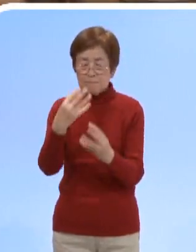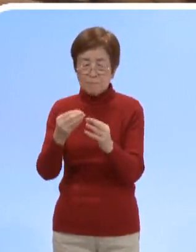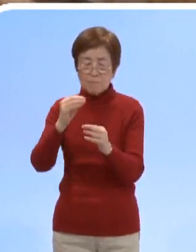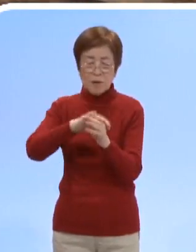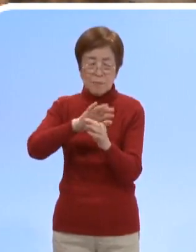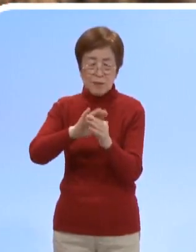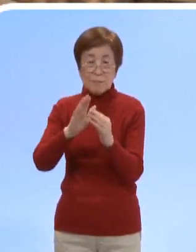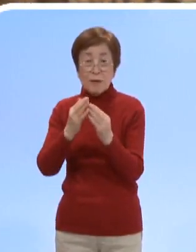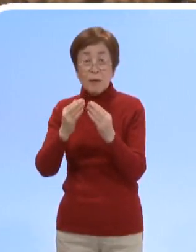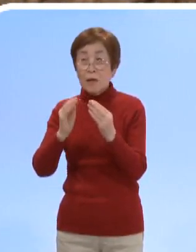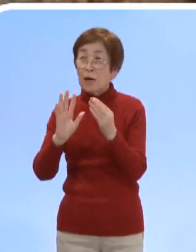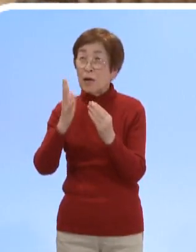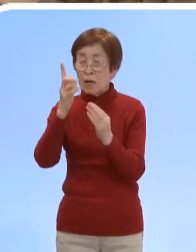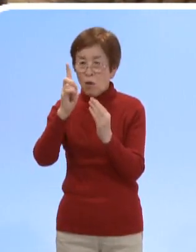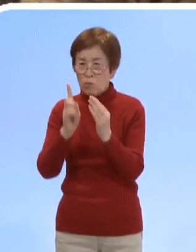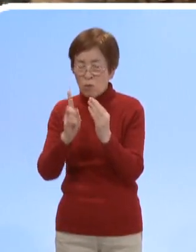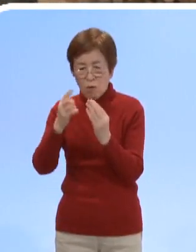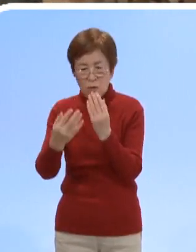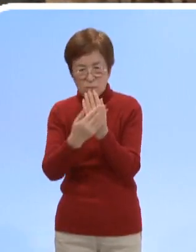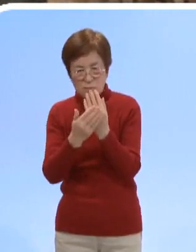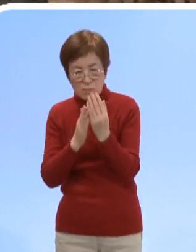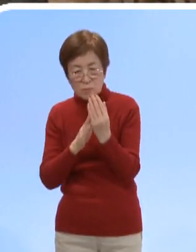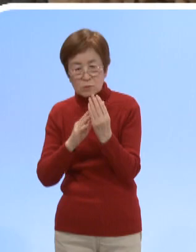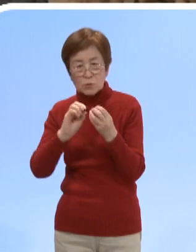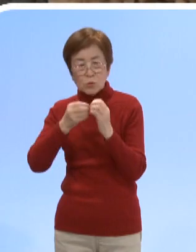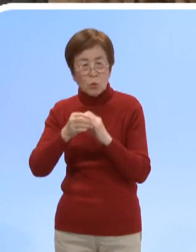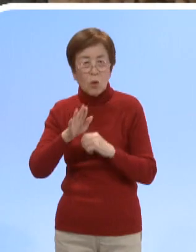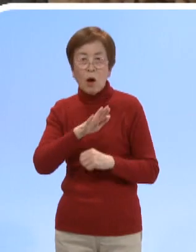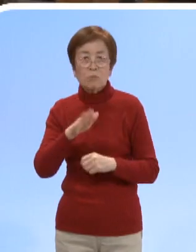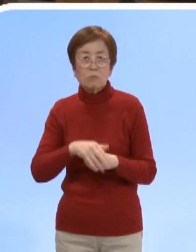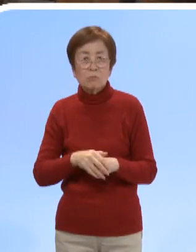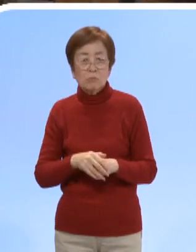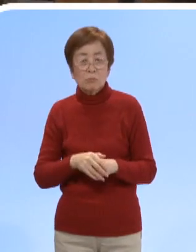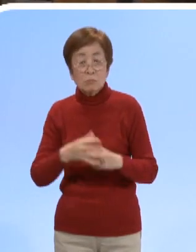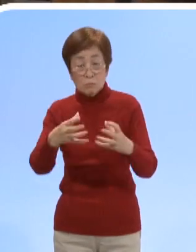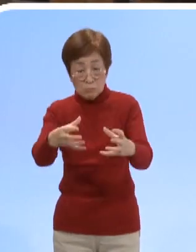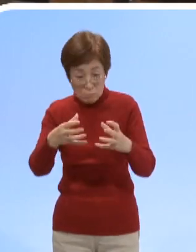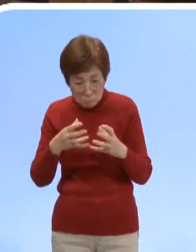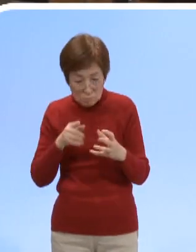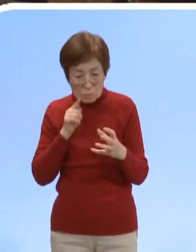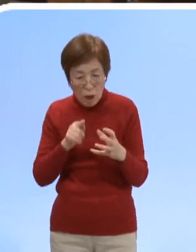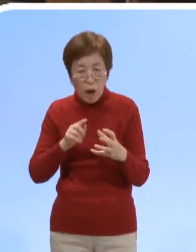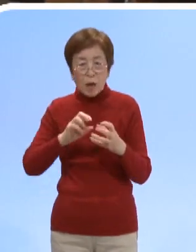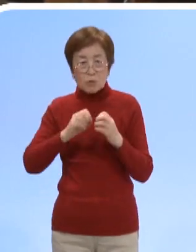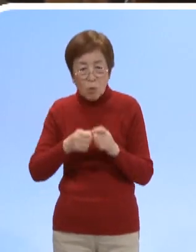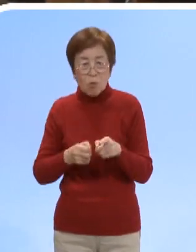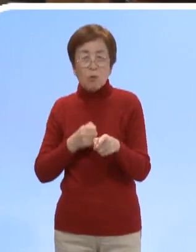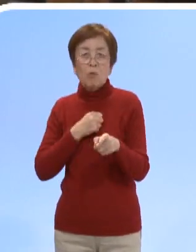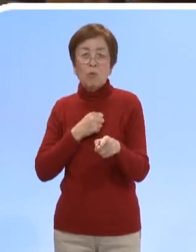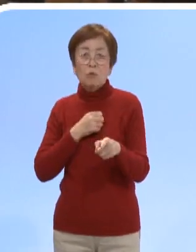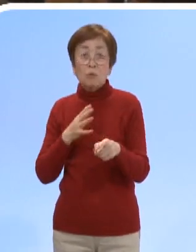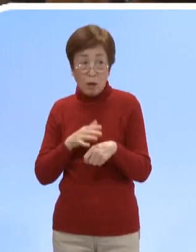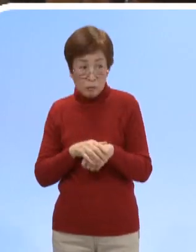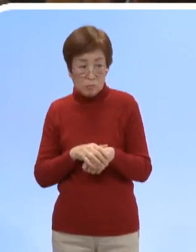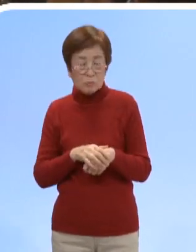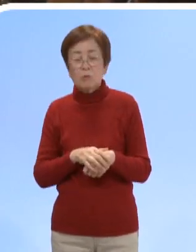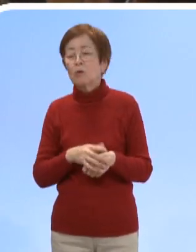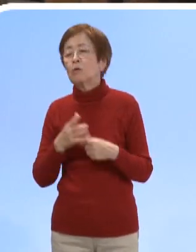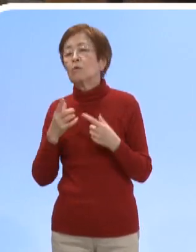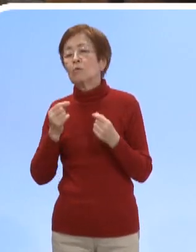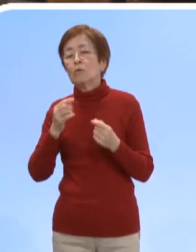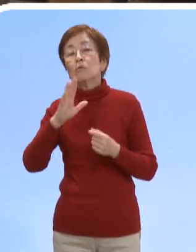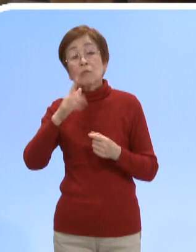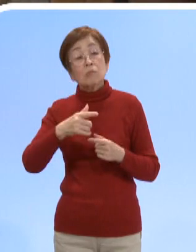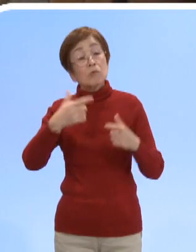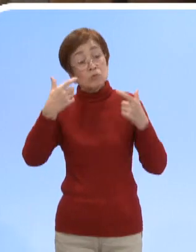作品の肌に出てるような。 じゃあもう焼いてみるまでどんな風な色合いになるかとかわからへん。 そうですね、まあ、あの何度もこの釜を焼いてますから